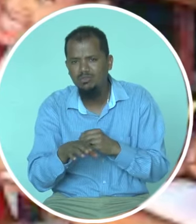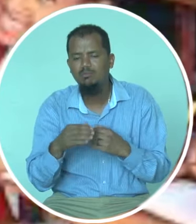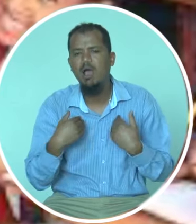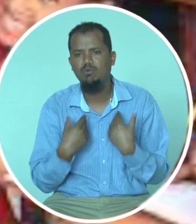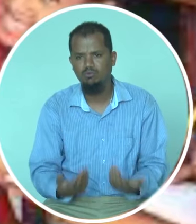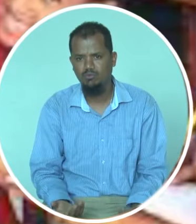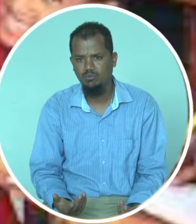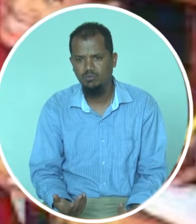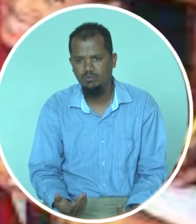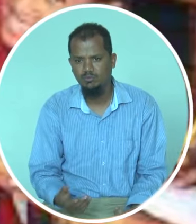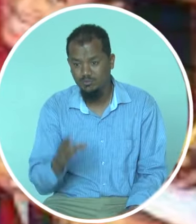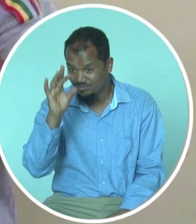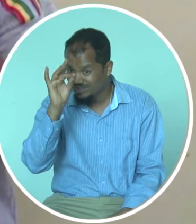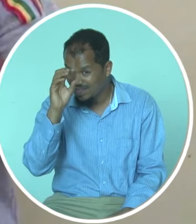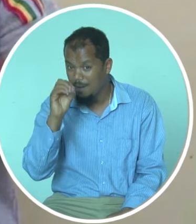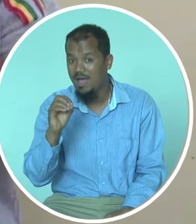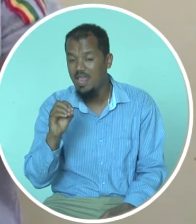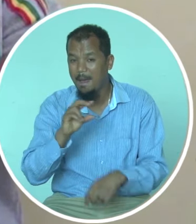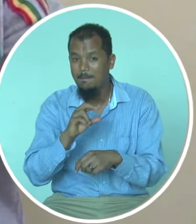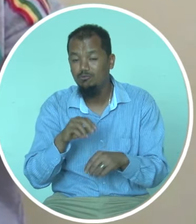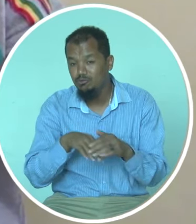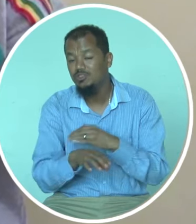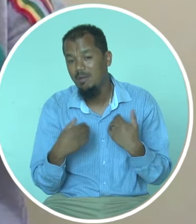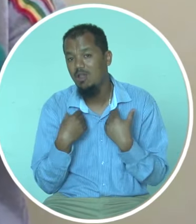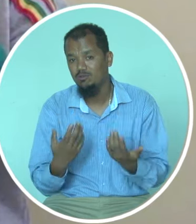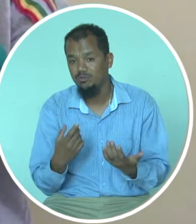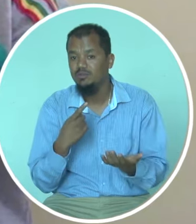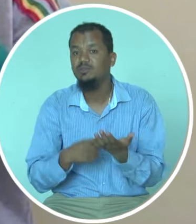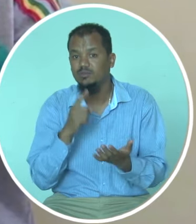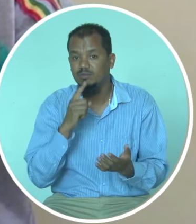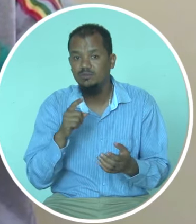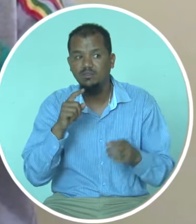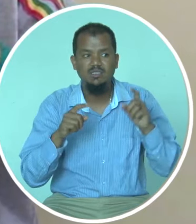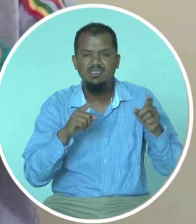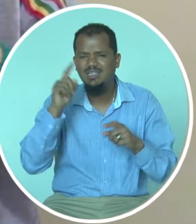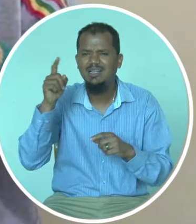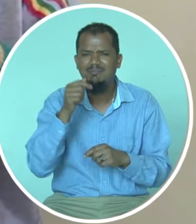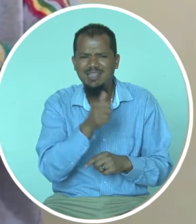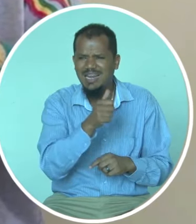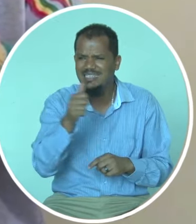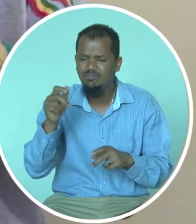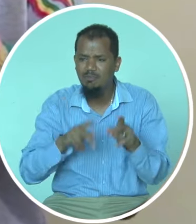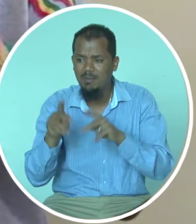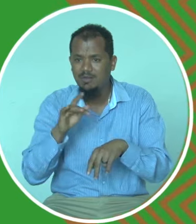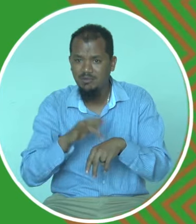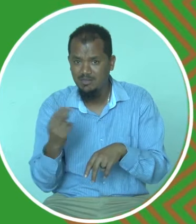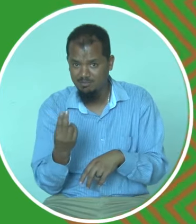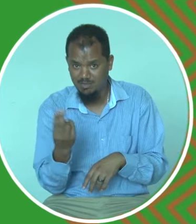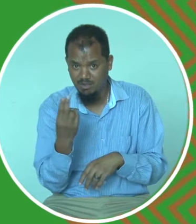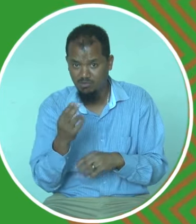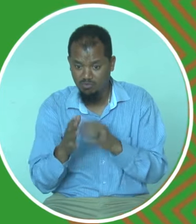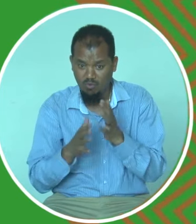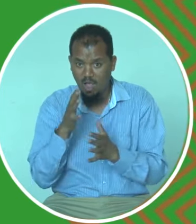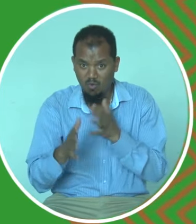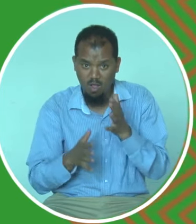የሚኖሩት ማለት ነው 80 ውስጥም ተካተው ነው የሚኖሩት ስለዚህ ለዛ ነው አሁን እዛ በየራሳቸው ማህበረሰብ ውስጥ ጥቅም ላይ